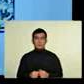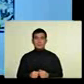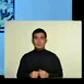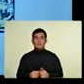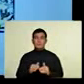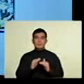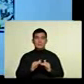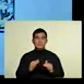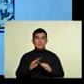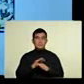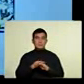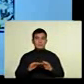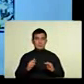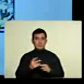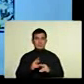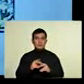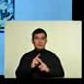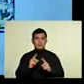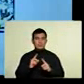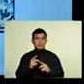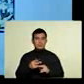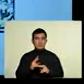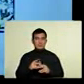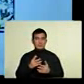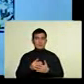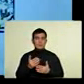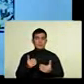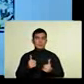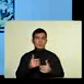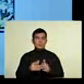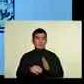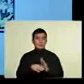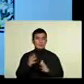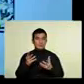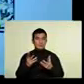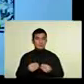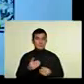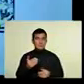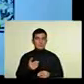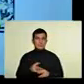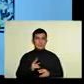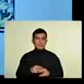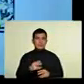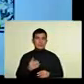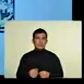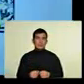«Детки в клетке», «Усатый-полосатый», «Хороший день», «О глупом